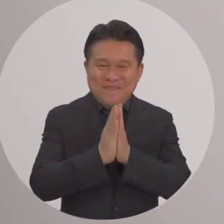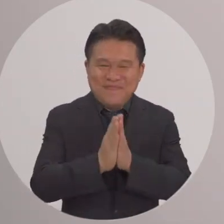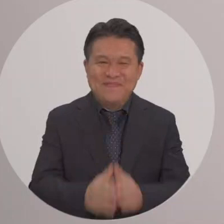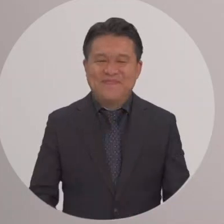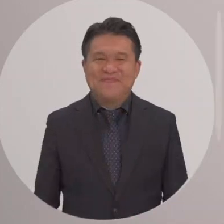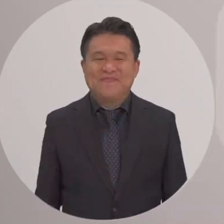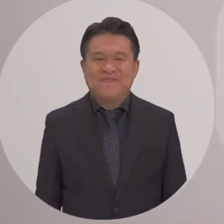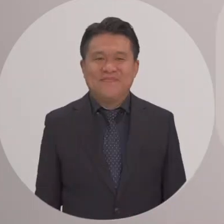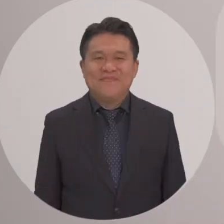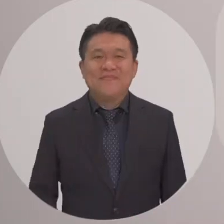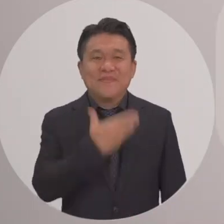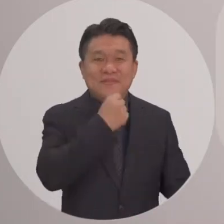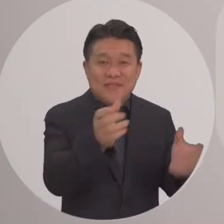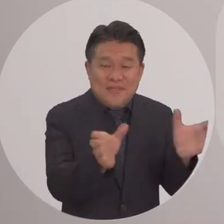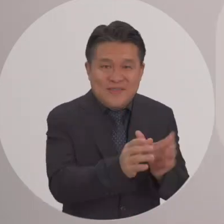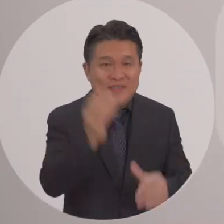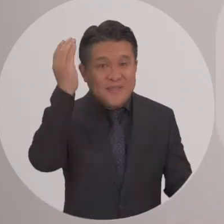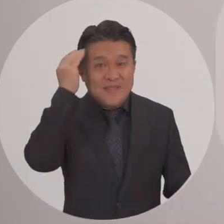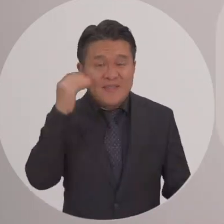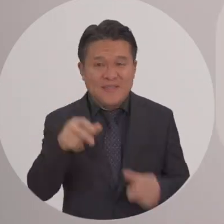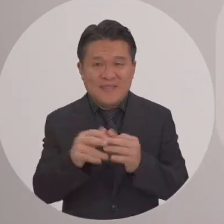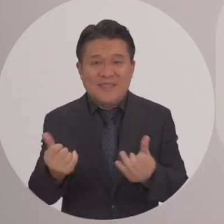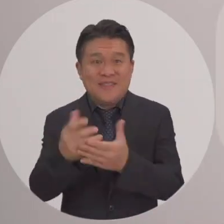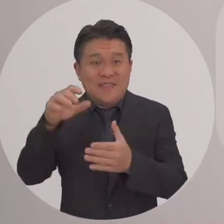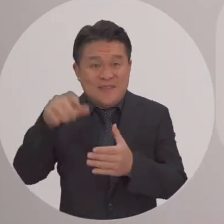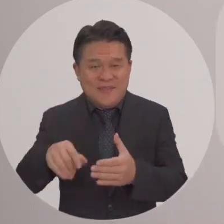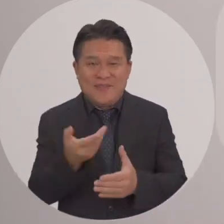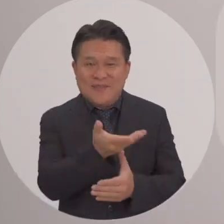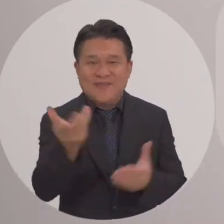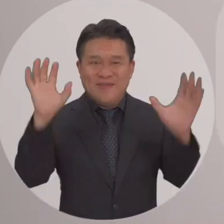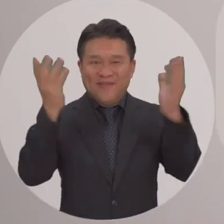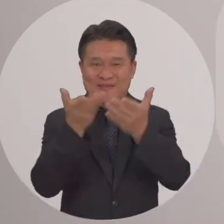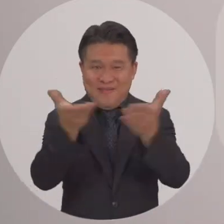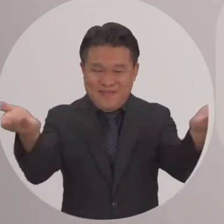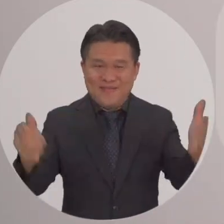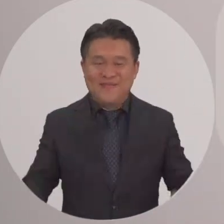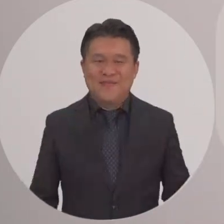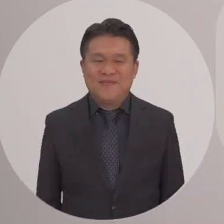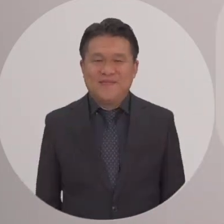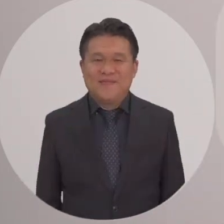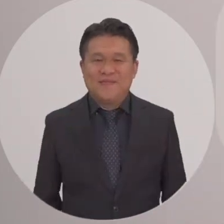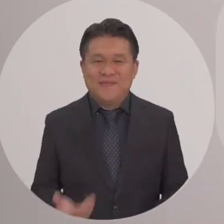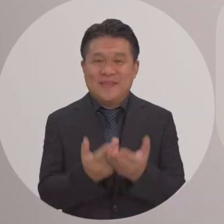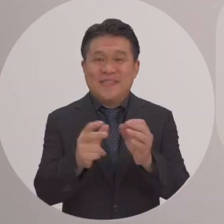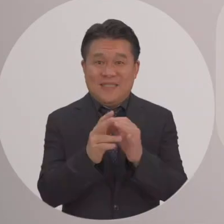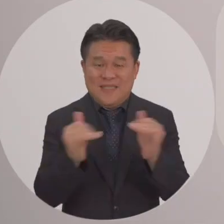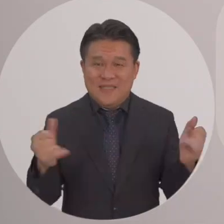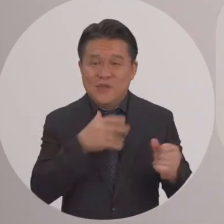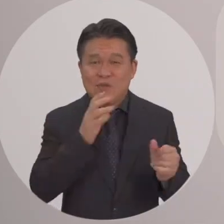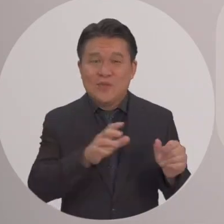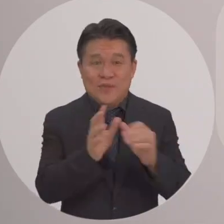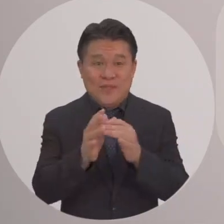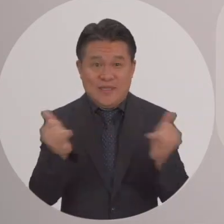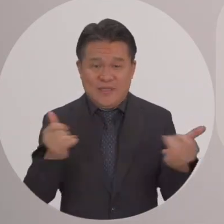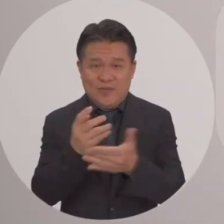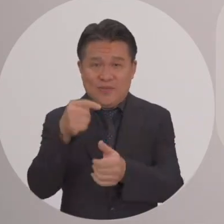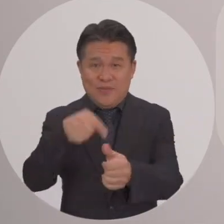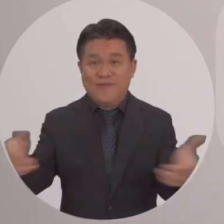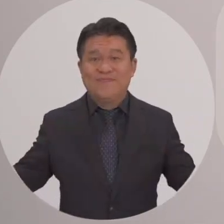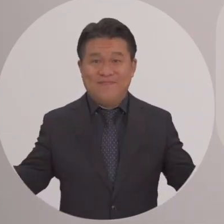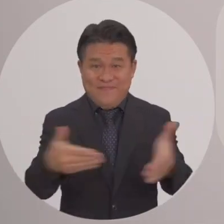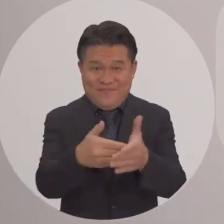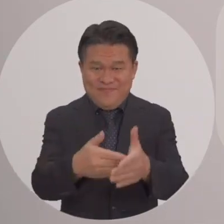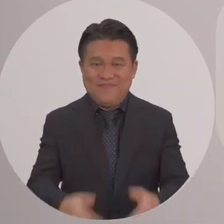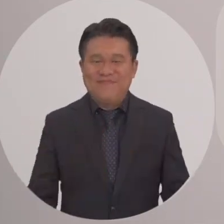바랍니다. 보건복지부와 한국장애인개발원이 응원하겠습니다. 이상으로 발달장애인 요양보호사